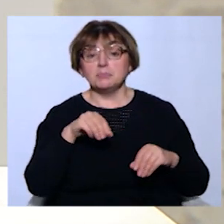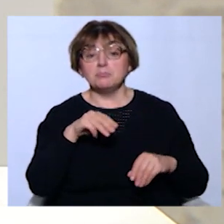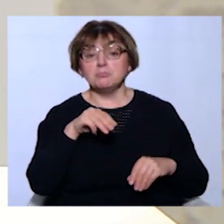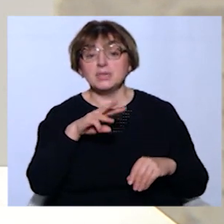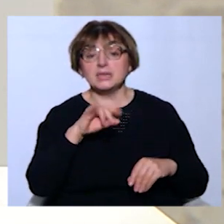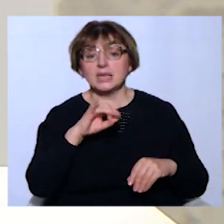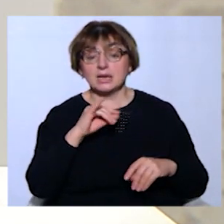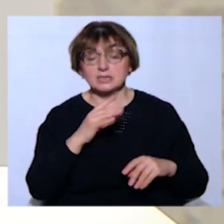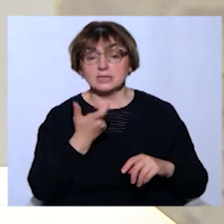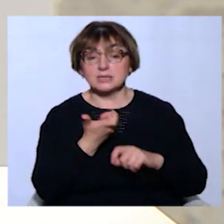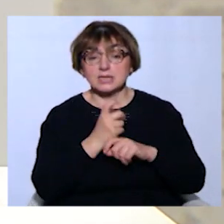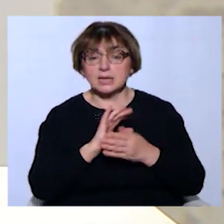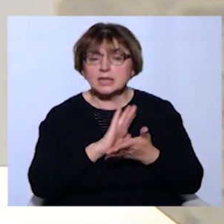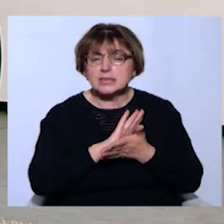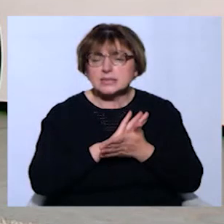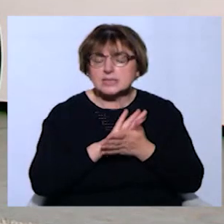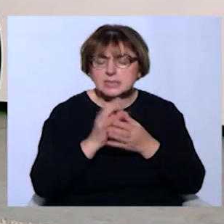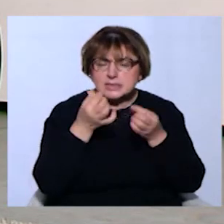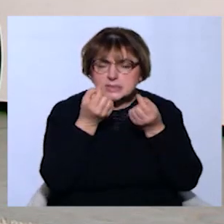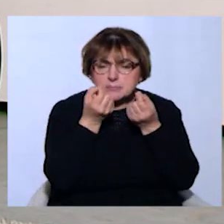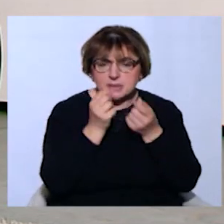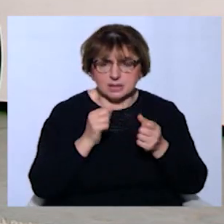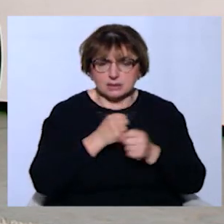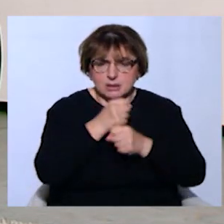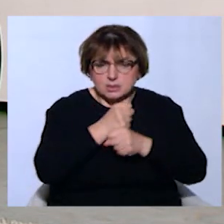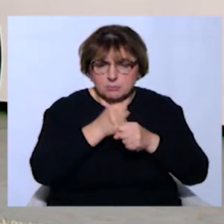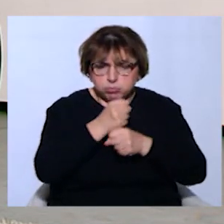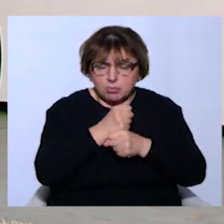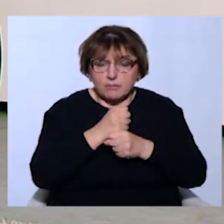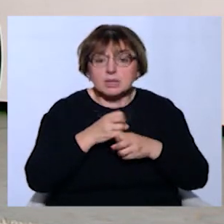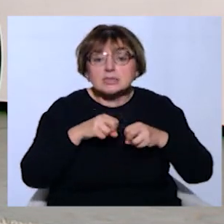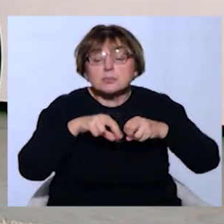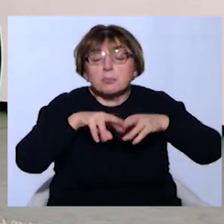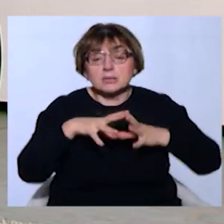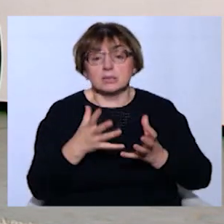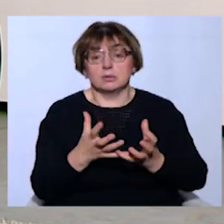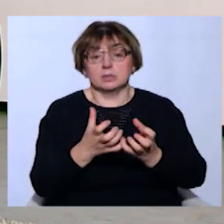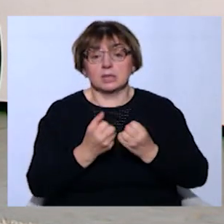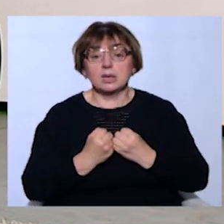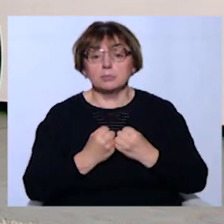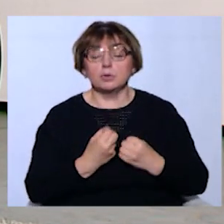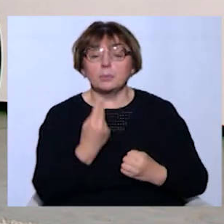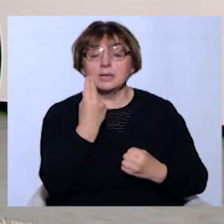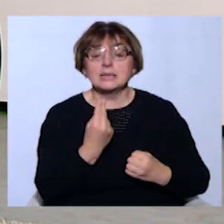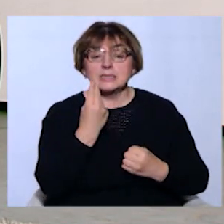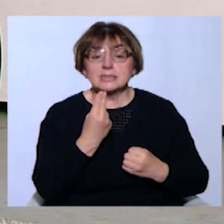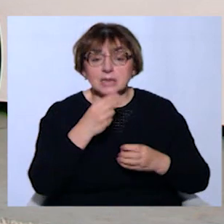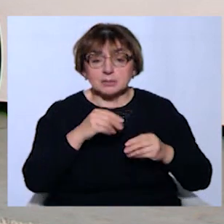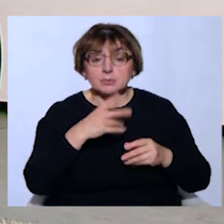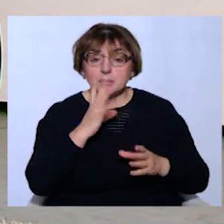მინერალს ძალიან წმინდად ფქვავენ და ღებულობენ ცემენტის ფხვნილს, რომელსაც შემდეგ უკვე წყალსურევენ და